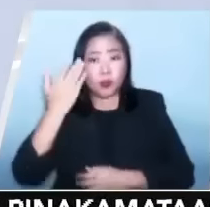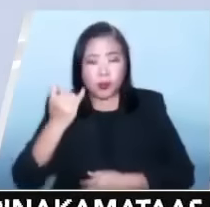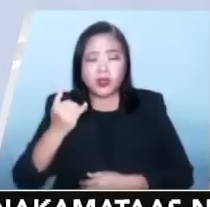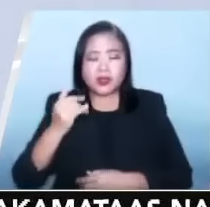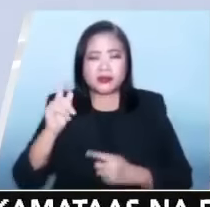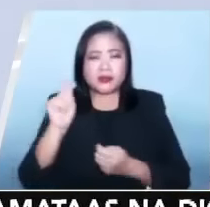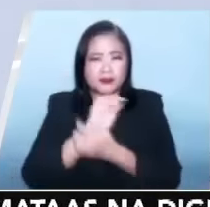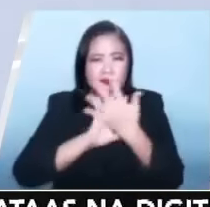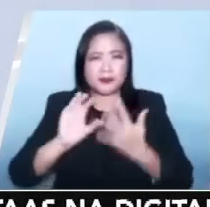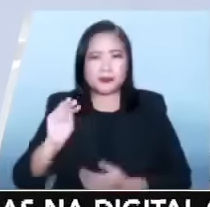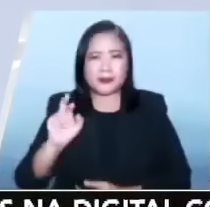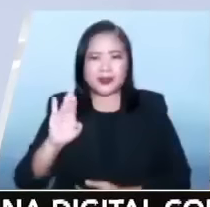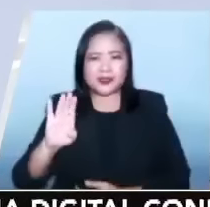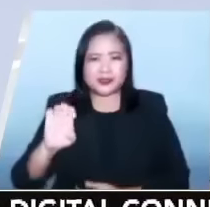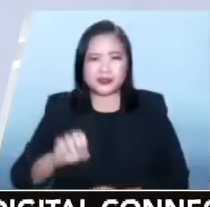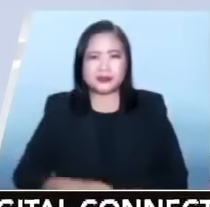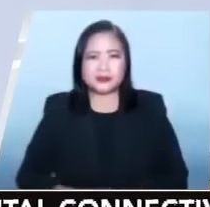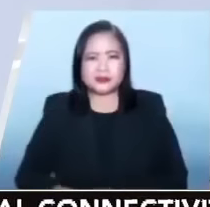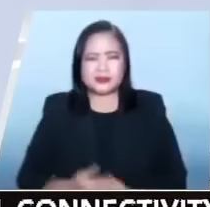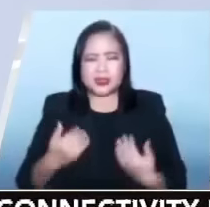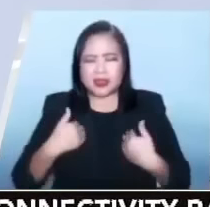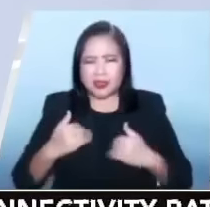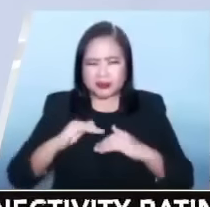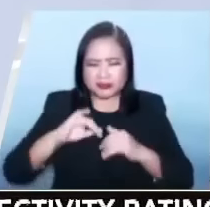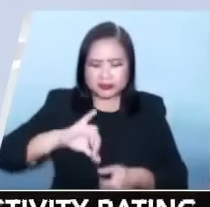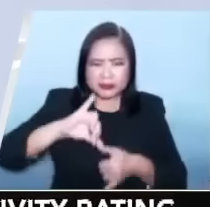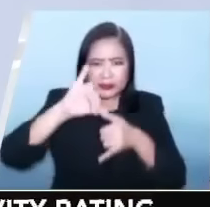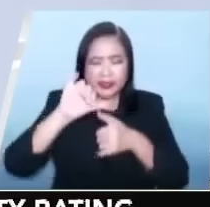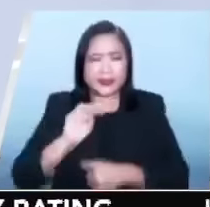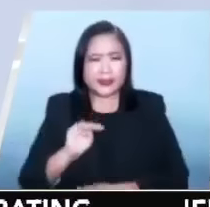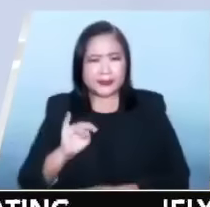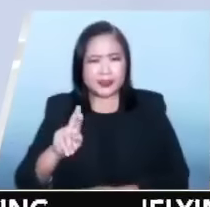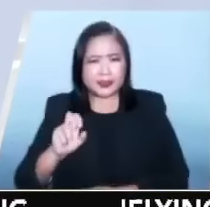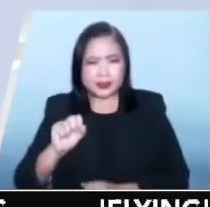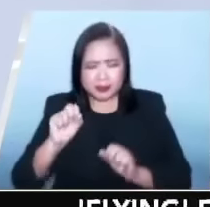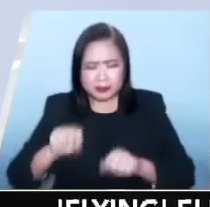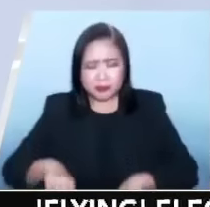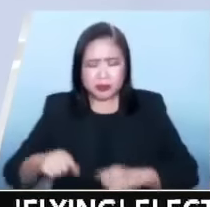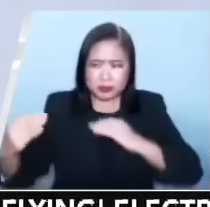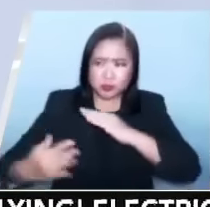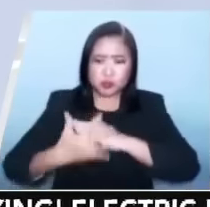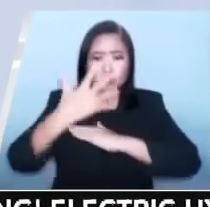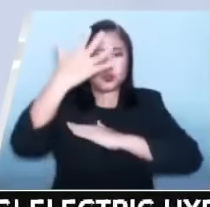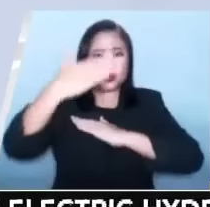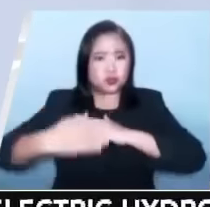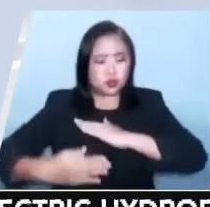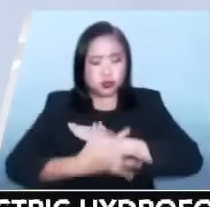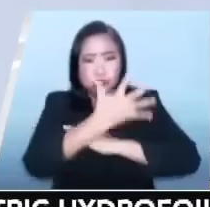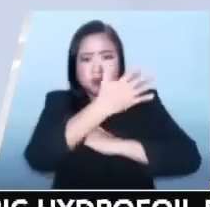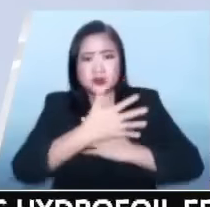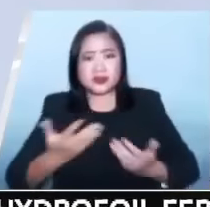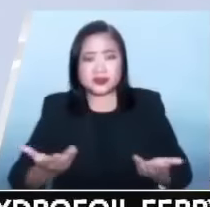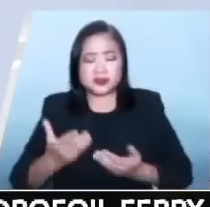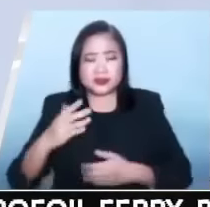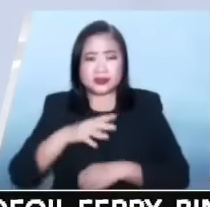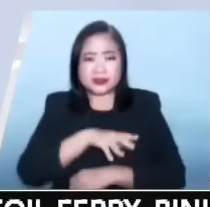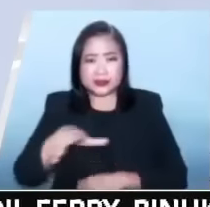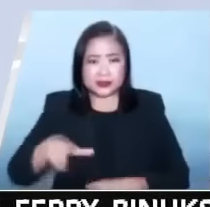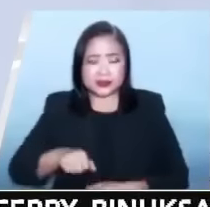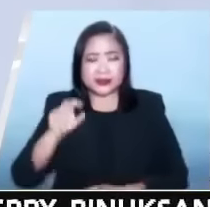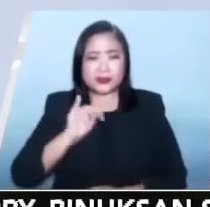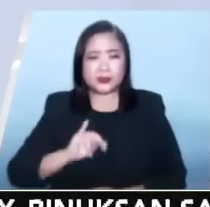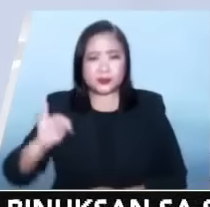PAGASA, lagpas 3 metrong taas ng daluyong ang posibleng maranasan sa coastal areas ng Cagayan at ng Ilocos Norte.